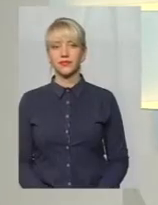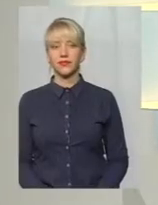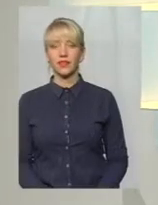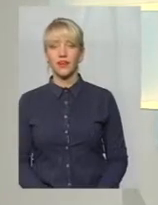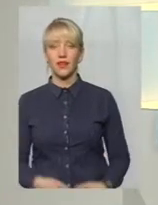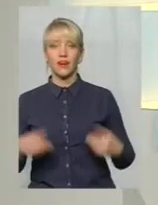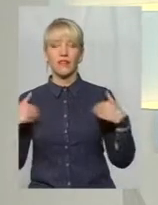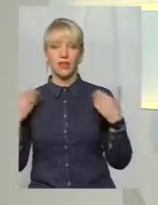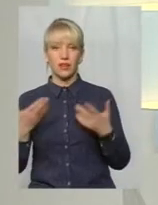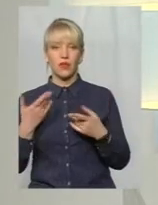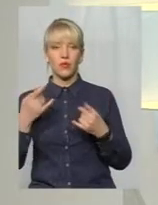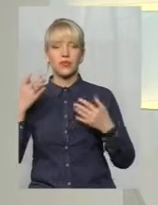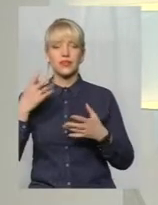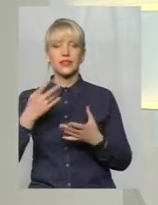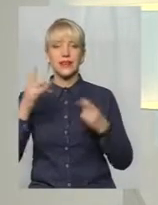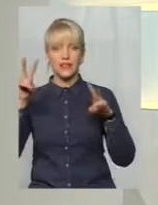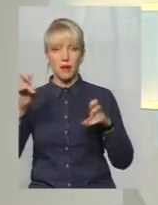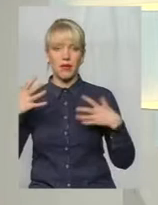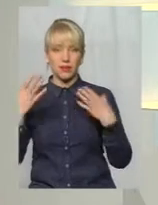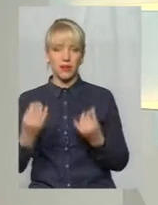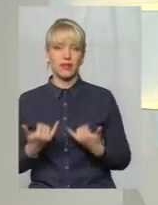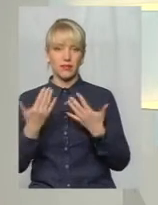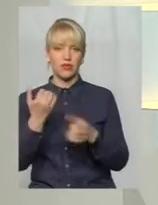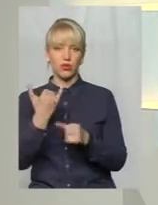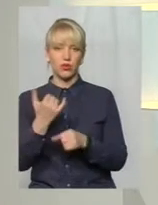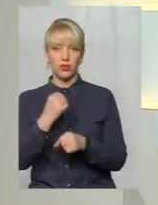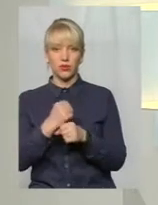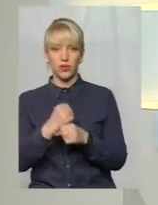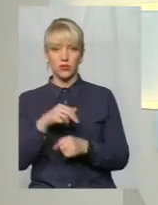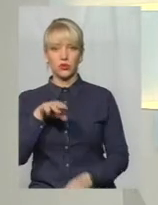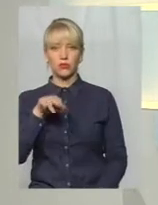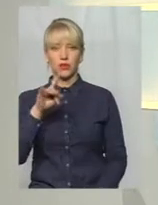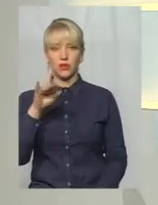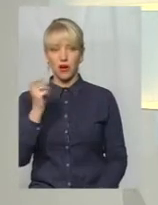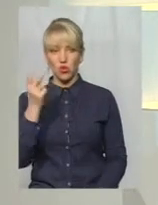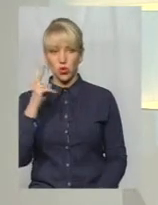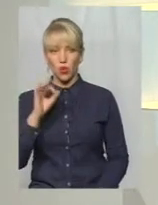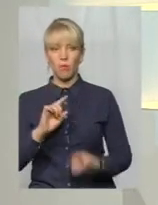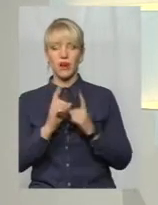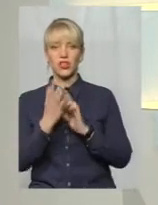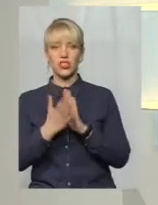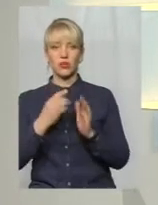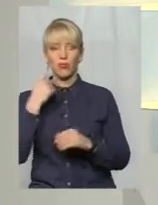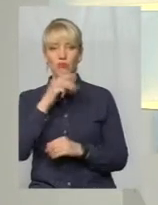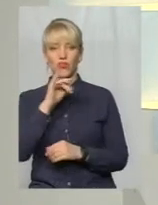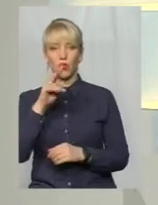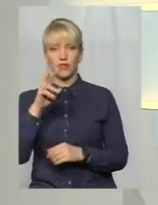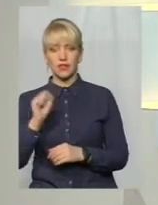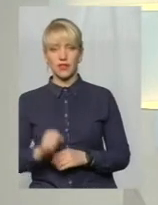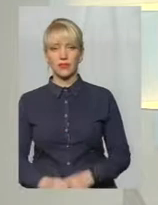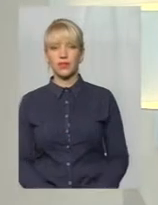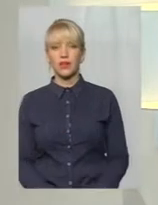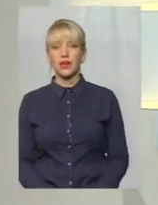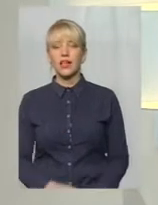Мої вітання на Суспільному. Тема дня. Сьогодні для вас у студії працює ведуча Юна Мітрашко, переклад на мову жестів Оксана Фіновська.